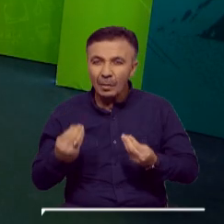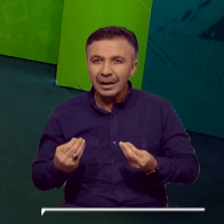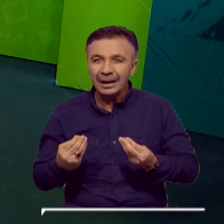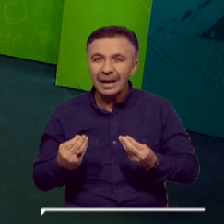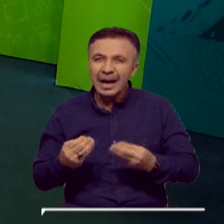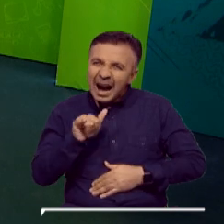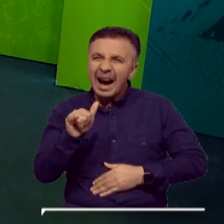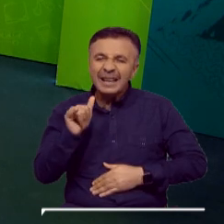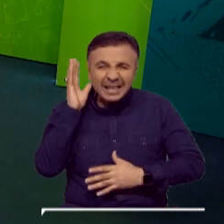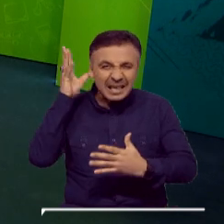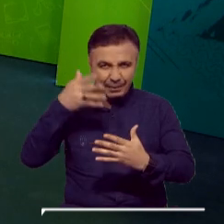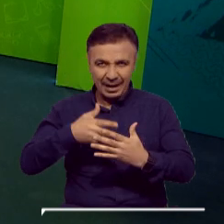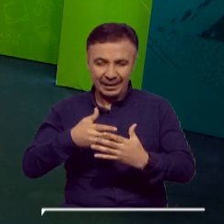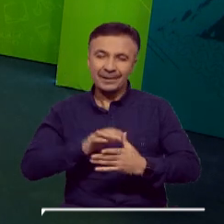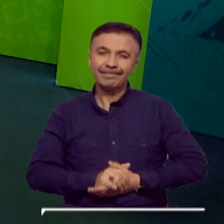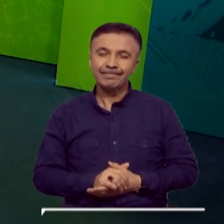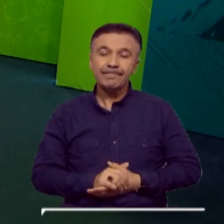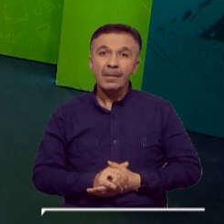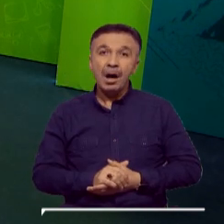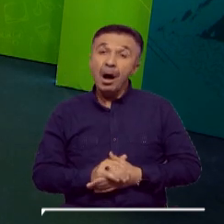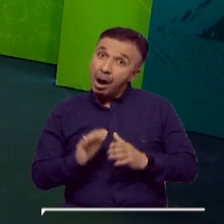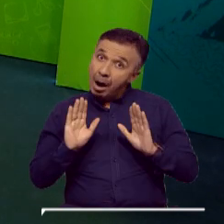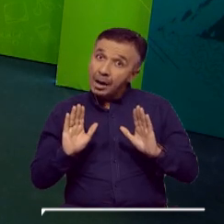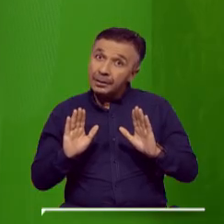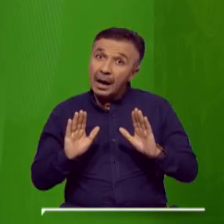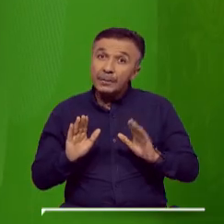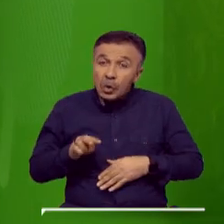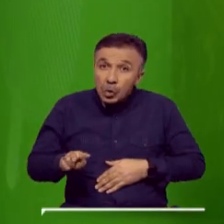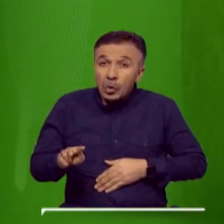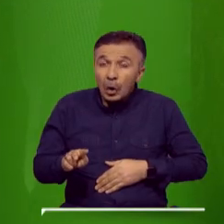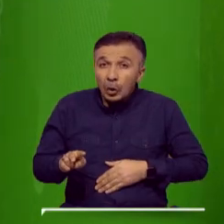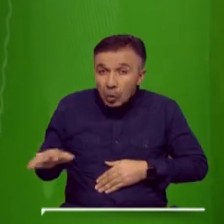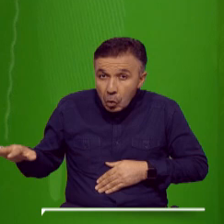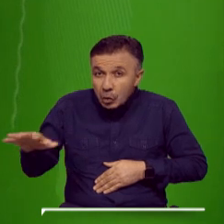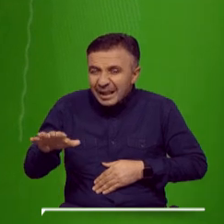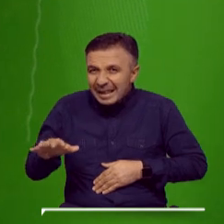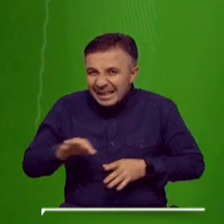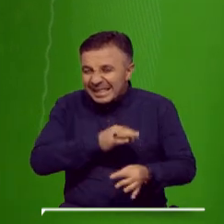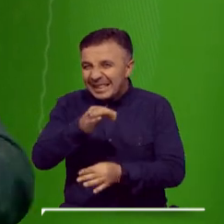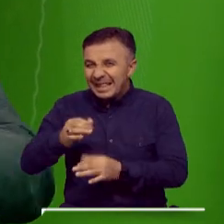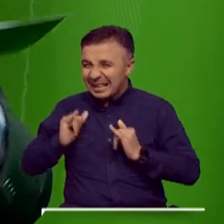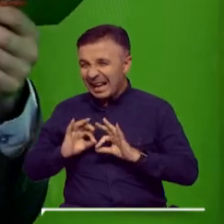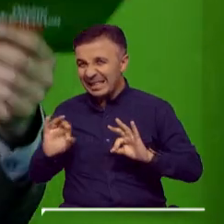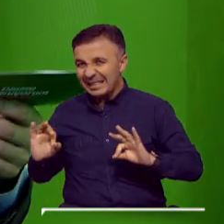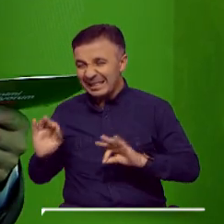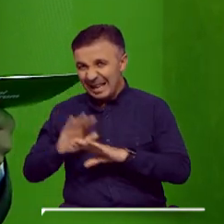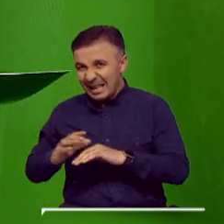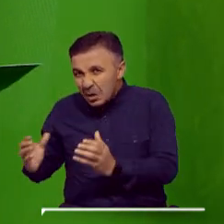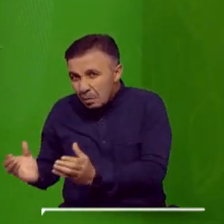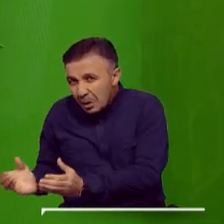birer ibadettir. Hatta yol üzerinden insanları rahatsız eden bir şeyi